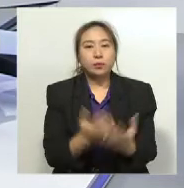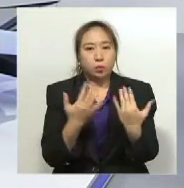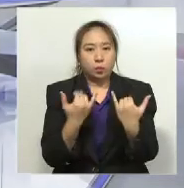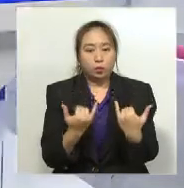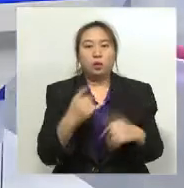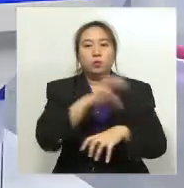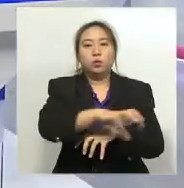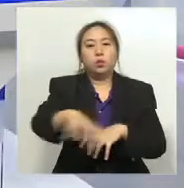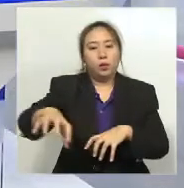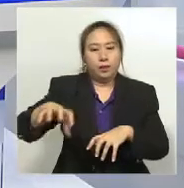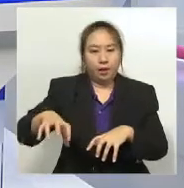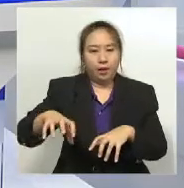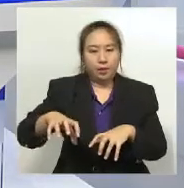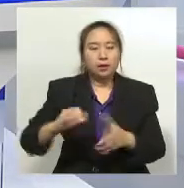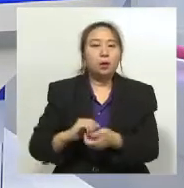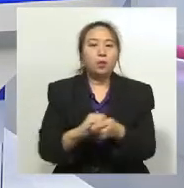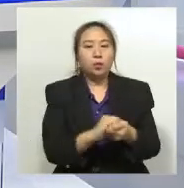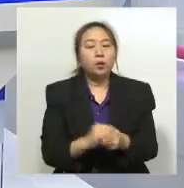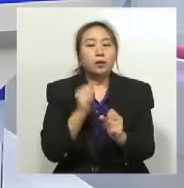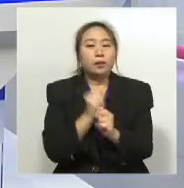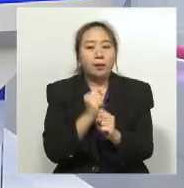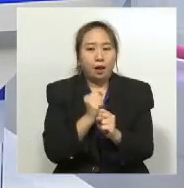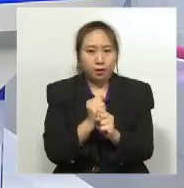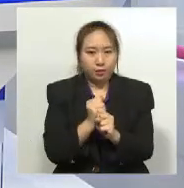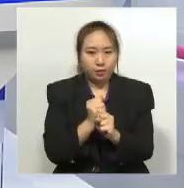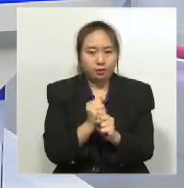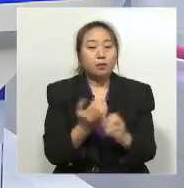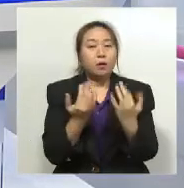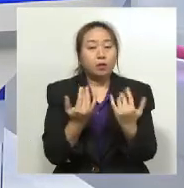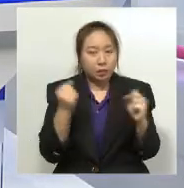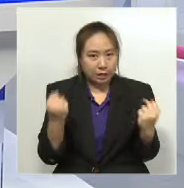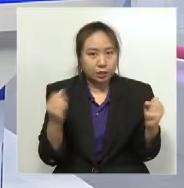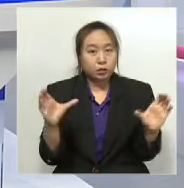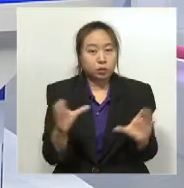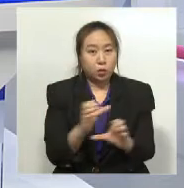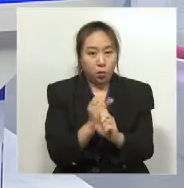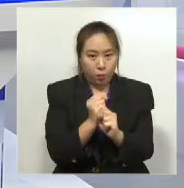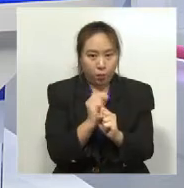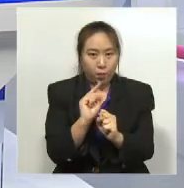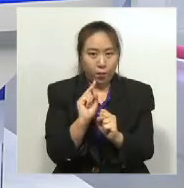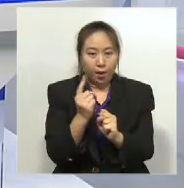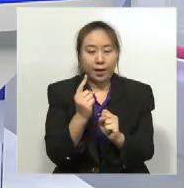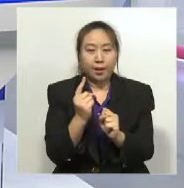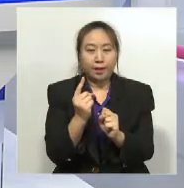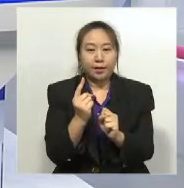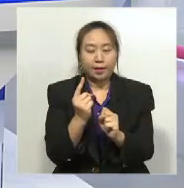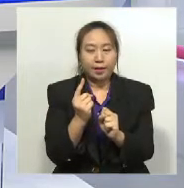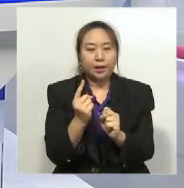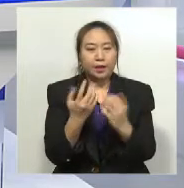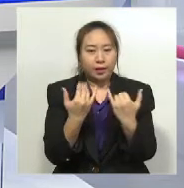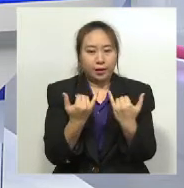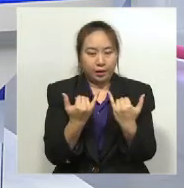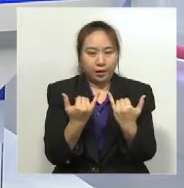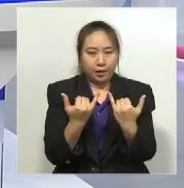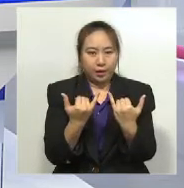อนนี้เนี่ยทุกหน่วยงานจริงๆนะคะที่ร่วมกันทำงานนะคะเดี๋ยวเราจะมาสรุปสถานการณ์อีกครั้งนึงแต่ว่าเดี๋ยวจะไปสรุปสถานการณ์ล่าสุ